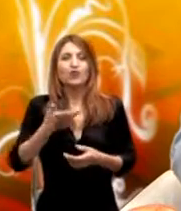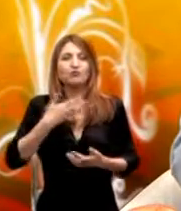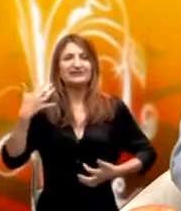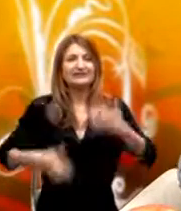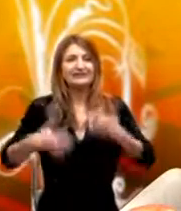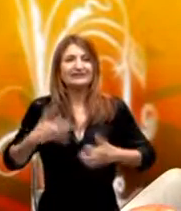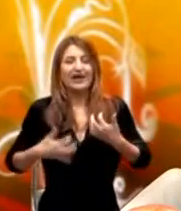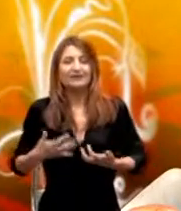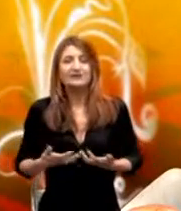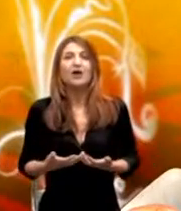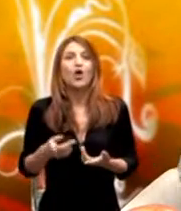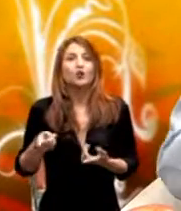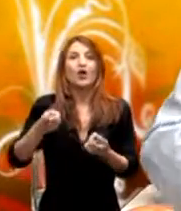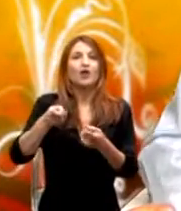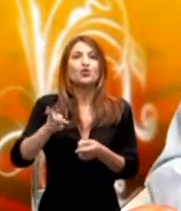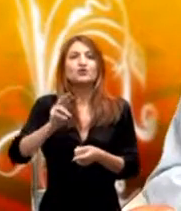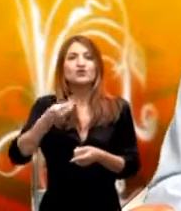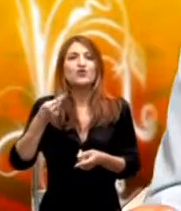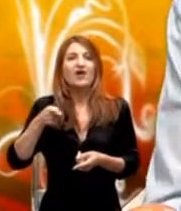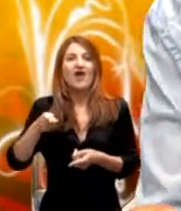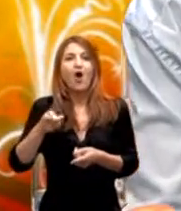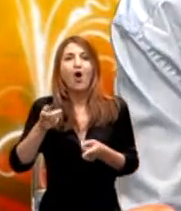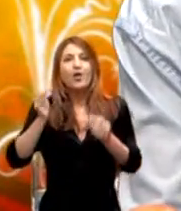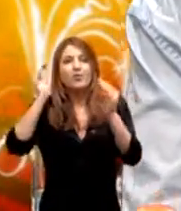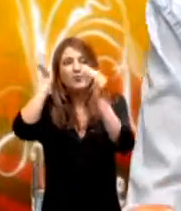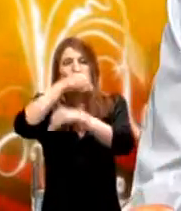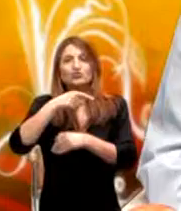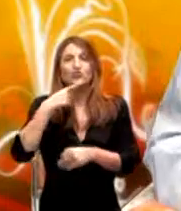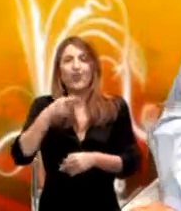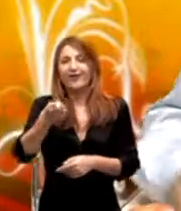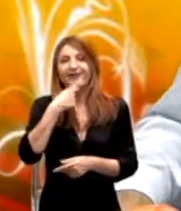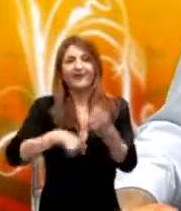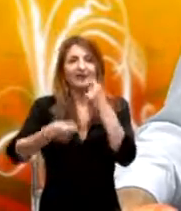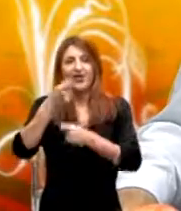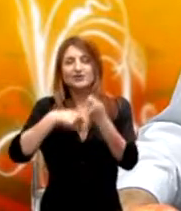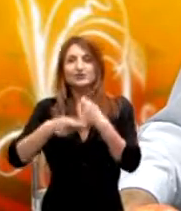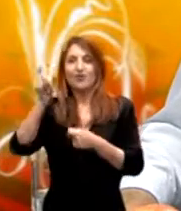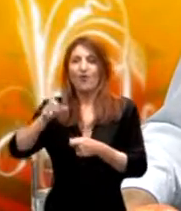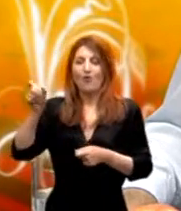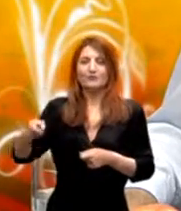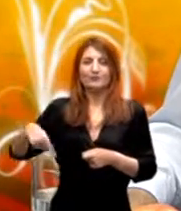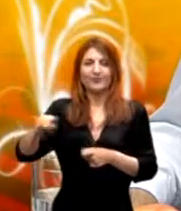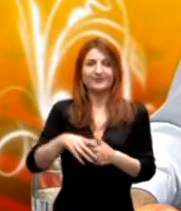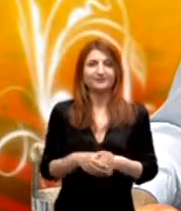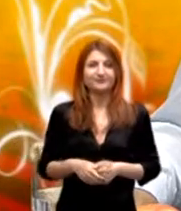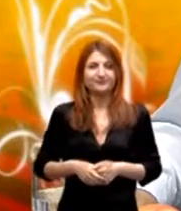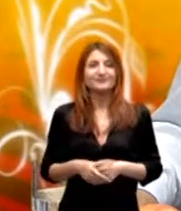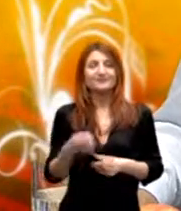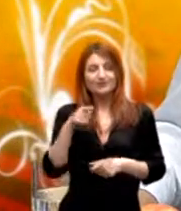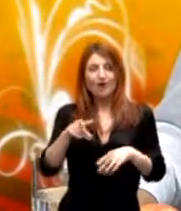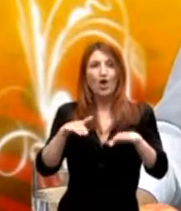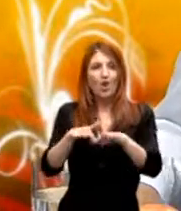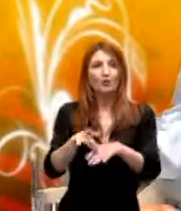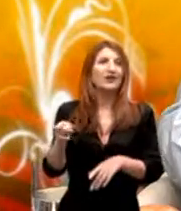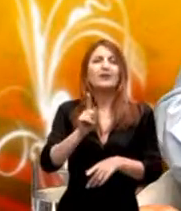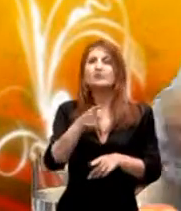u organizmu. I to je takozvani, to su ti takozvani noćni jedeli, jedači ili kako bi ih već nazvali. Jel? Tako da te ljude ne